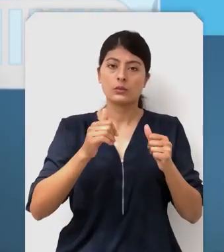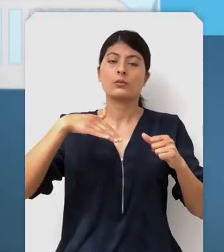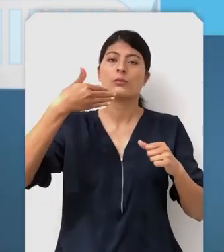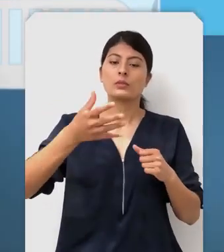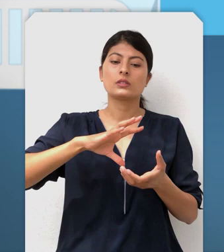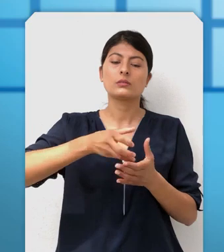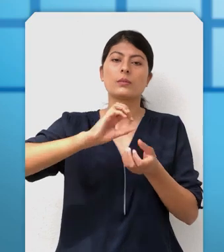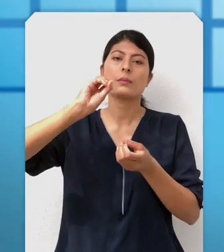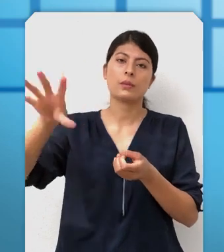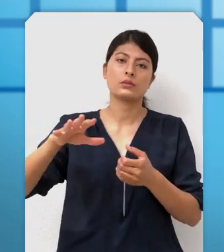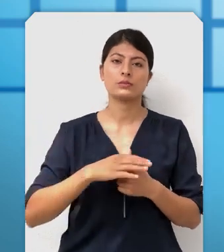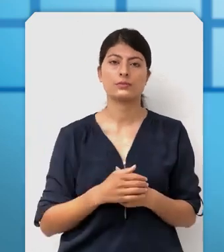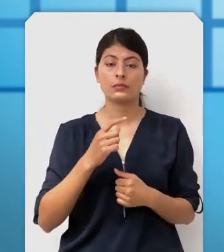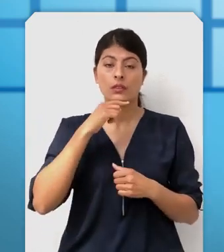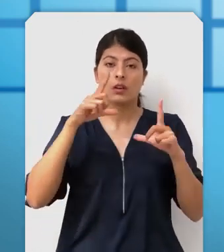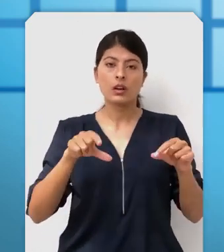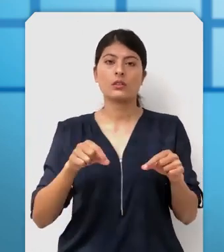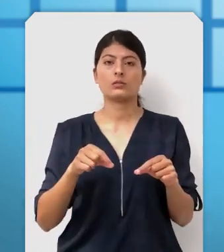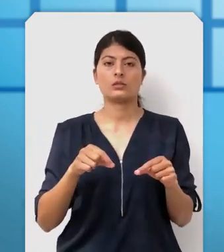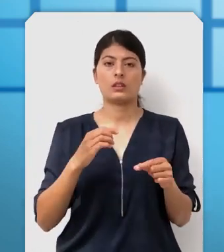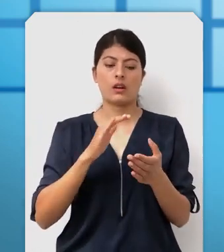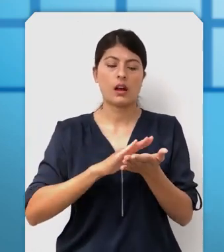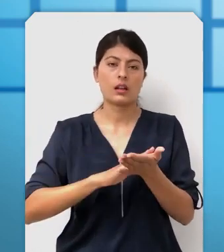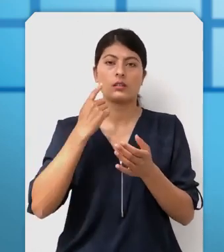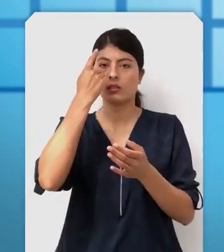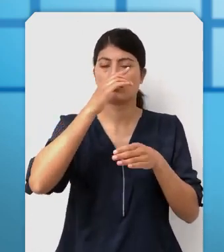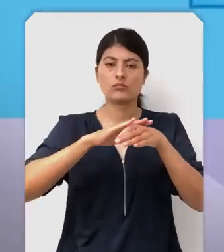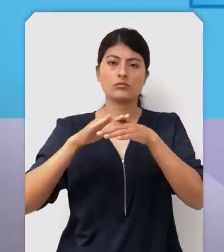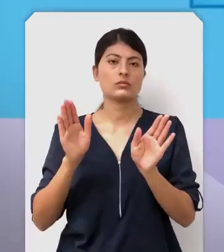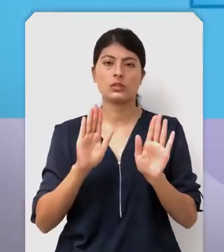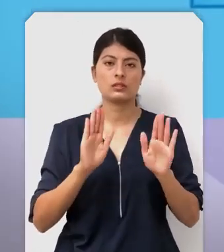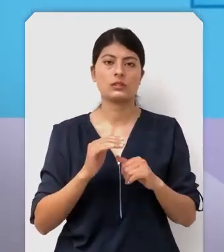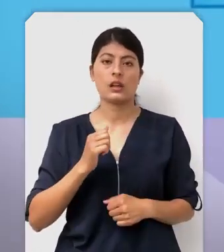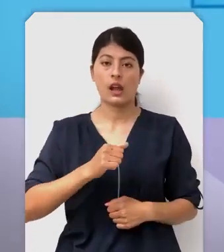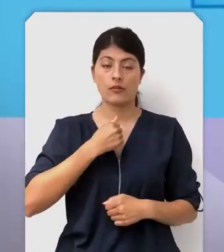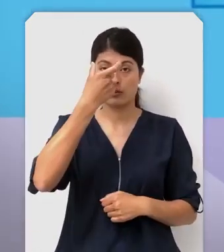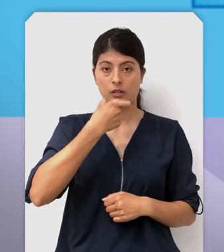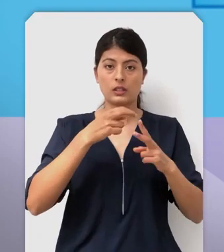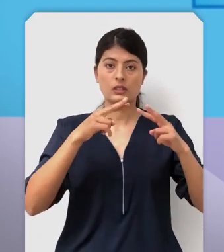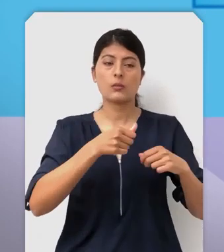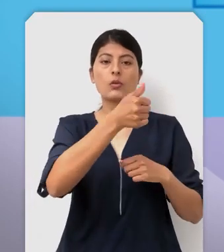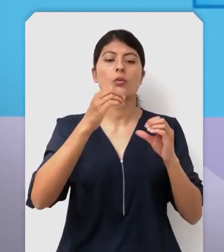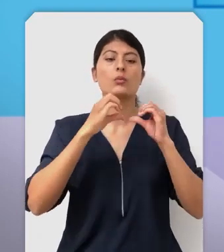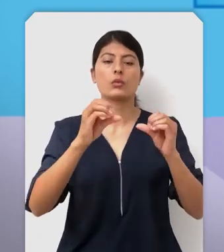पुसादुगु डस्टबिने वाछुए म्याक म्याक लहत खाले थी मखु थगु व्यक्तिगत